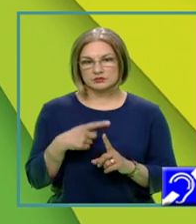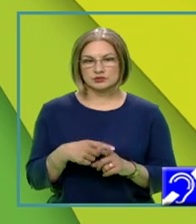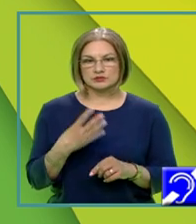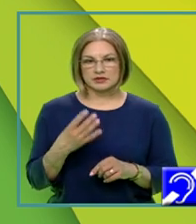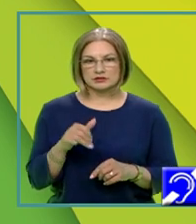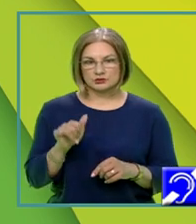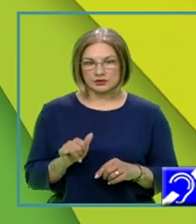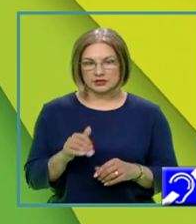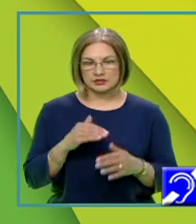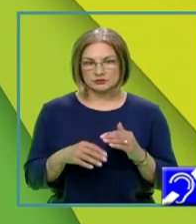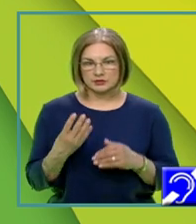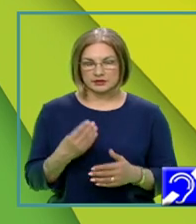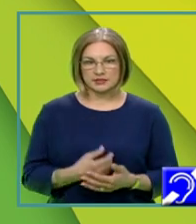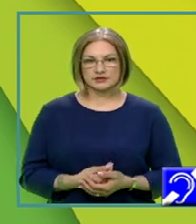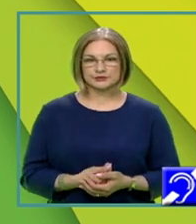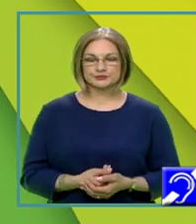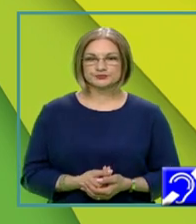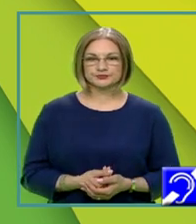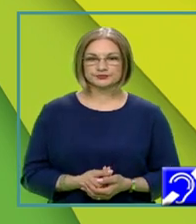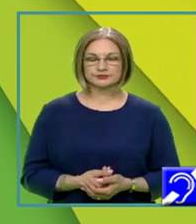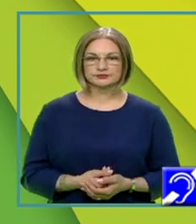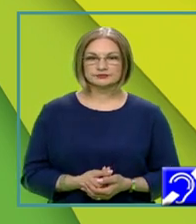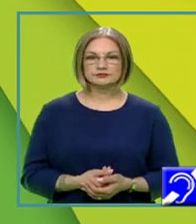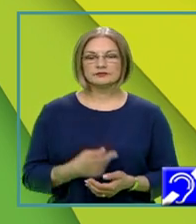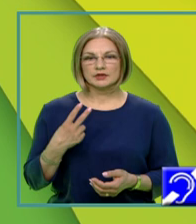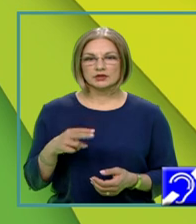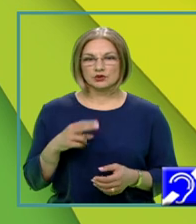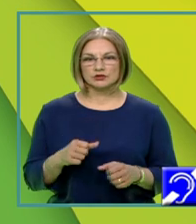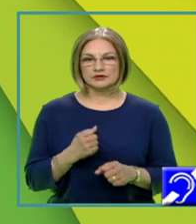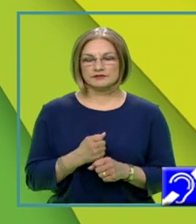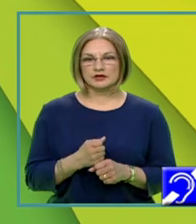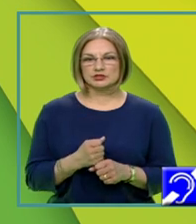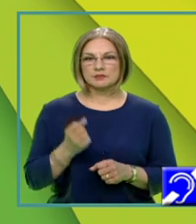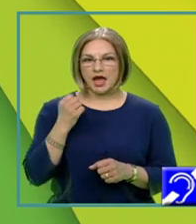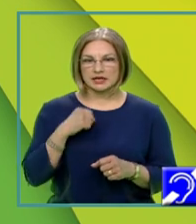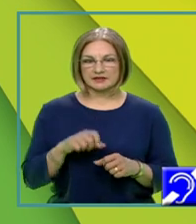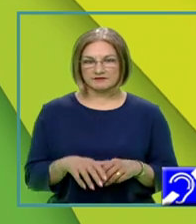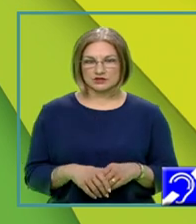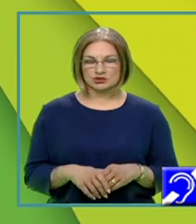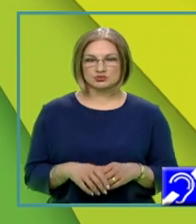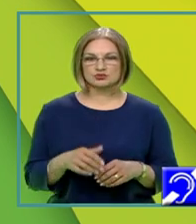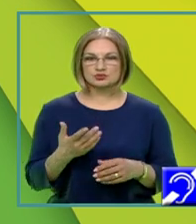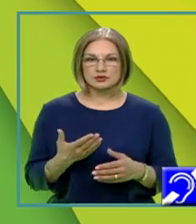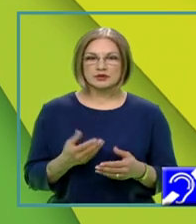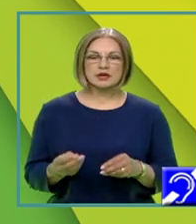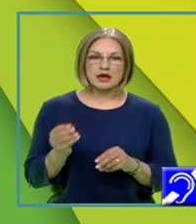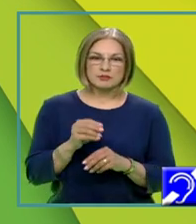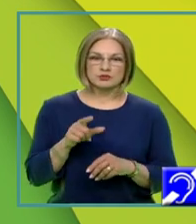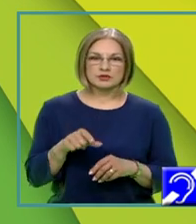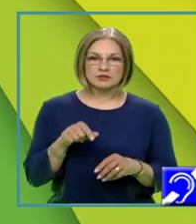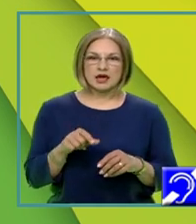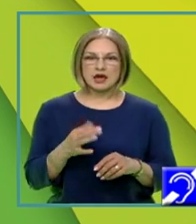plus 4 yo8u supra 4 în continuare vom face un artificiu în sensul că vom adăuga la